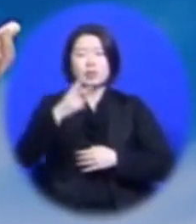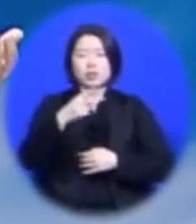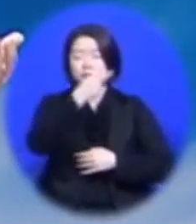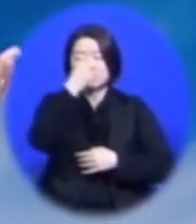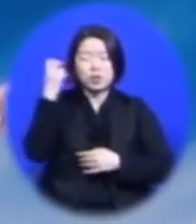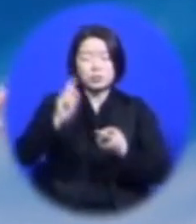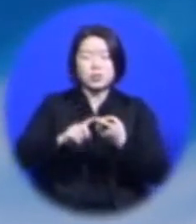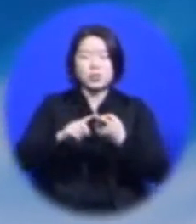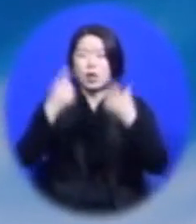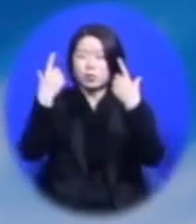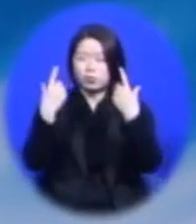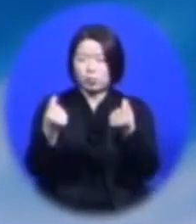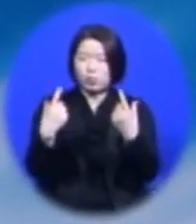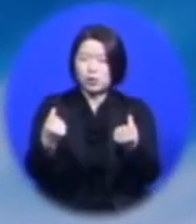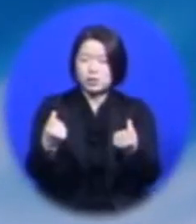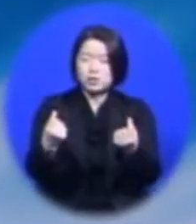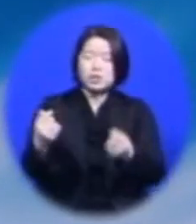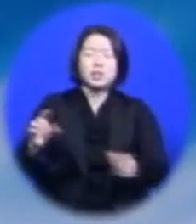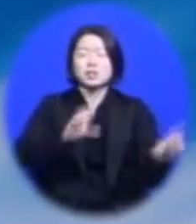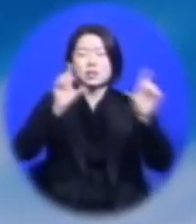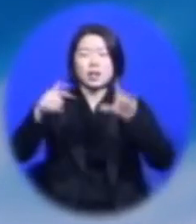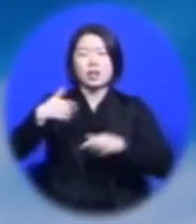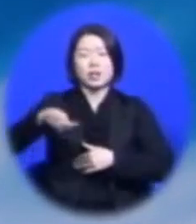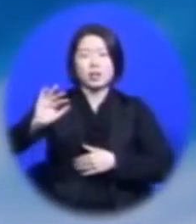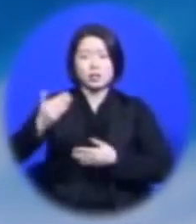든 상태로 또 똑같이 살아가는 것입니다.